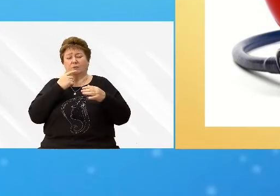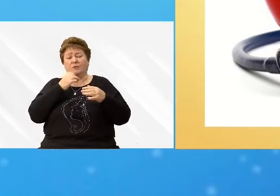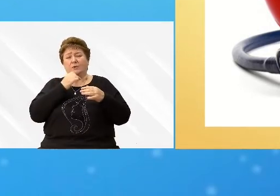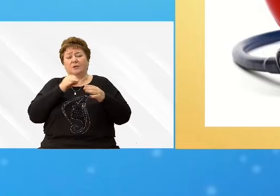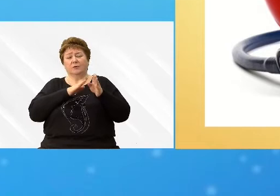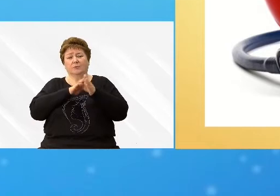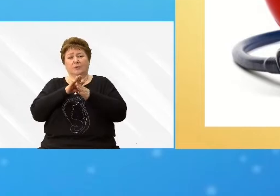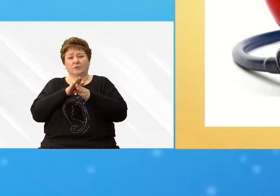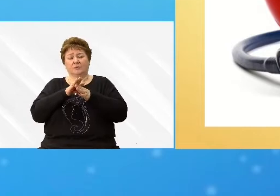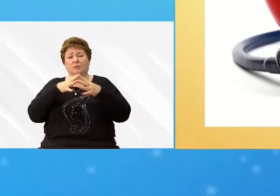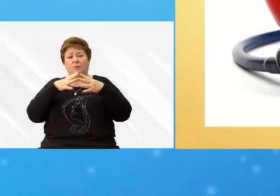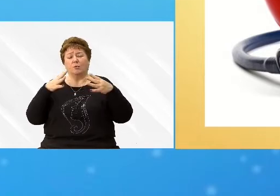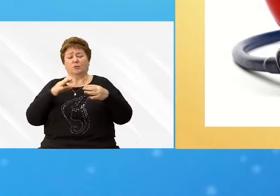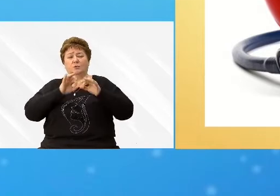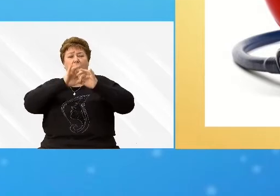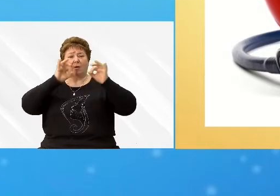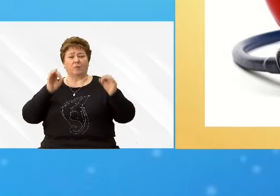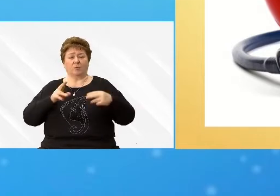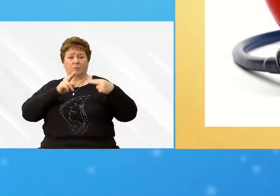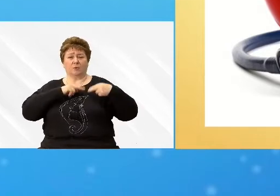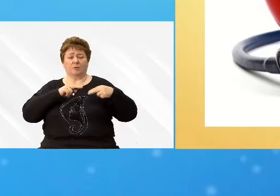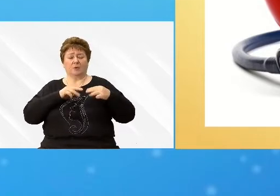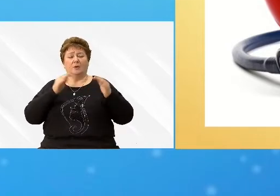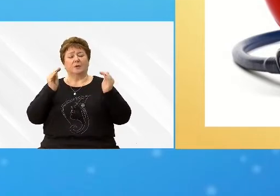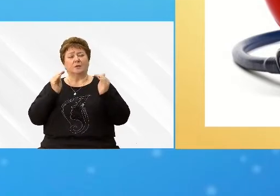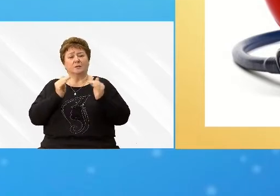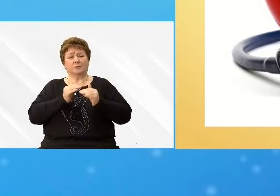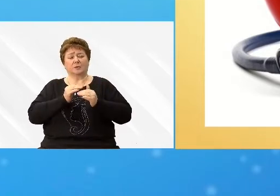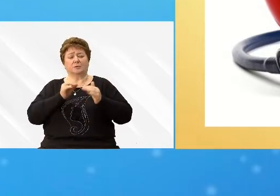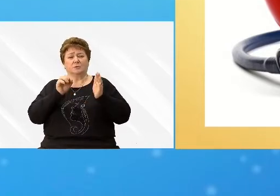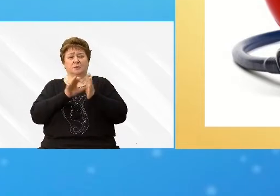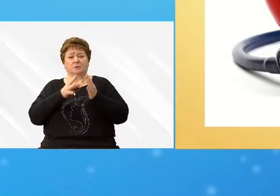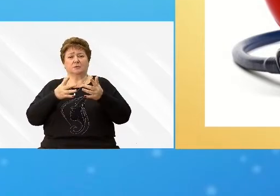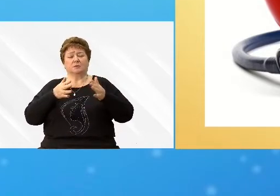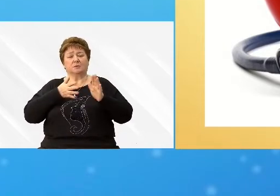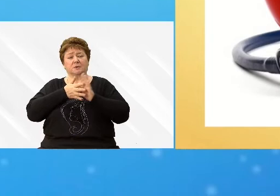выполнять больший объем работы с меньшими энергетическими затратами